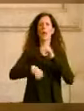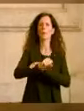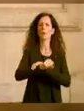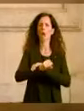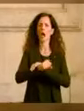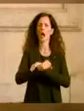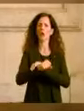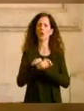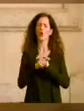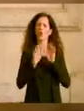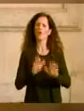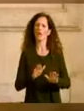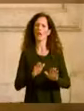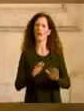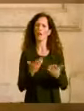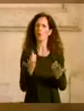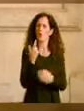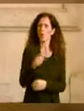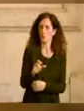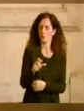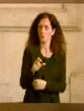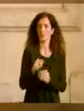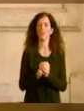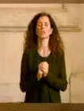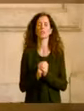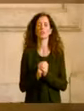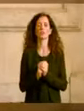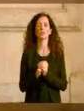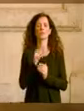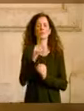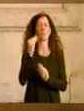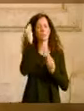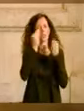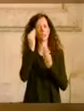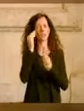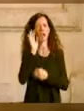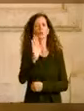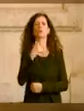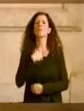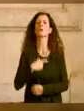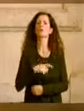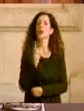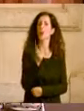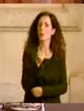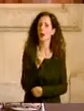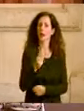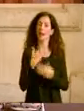come il suo personale, personalissimo pensiero su questo? Grazie.